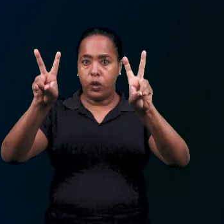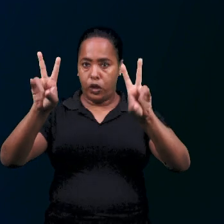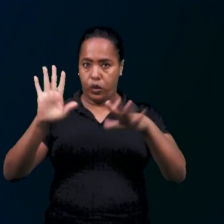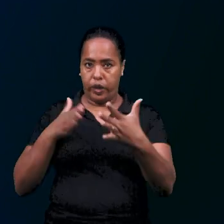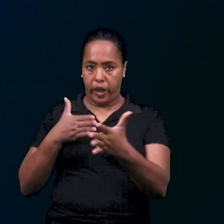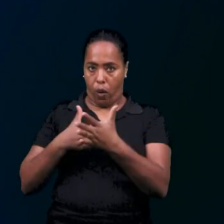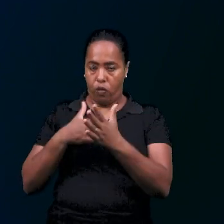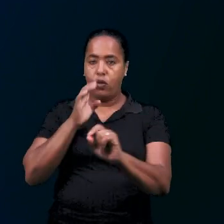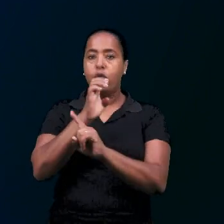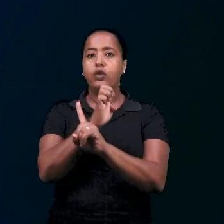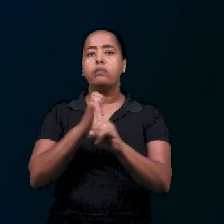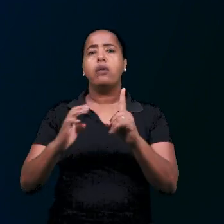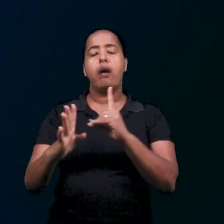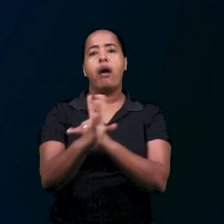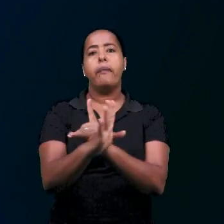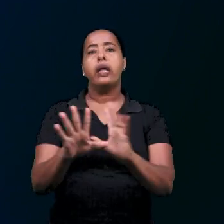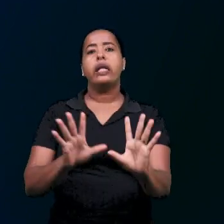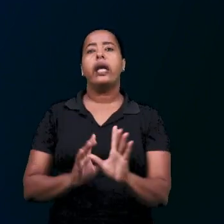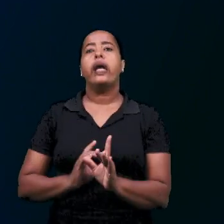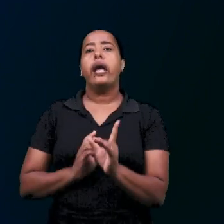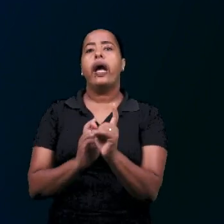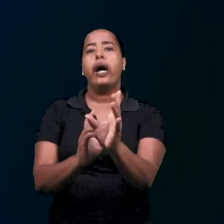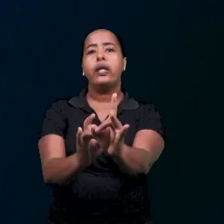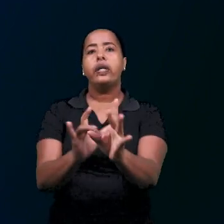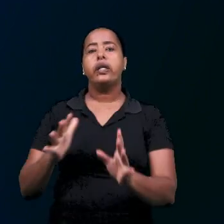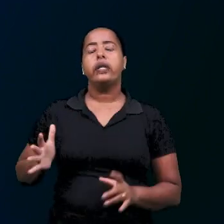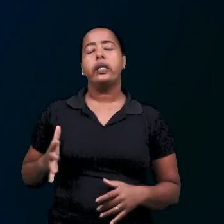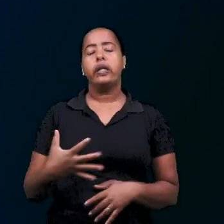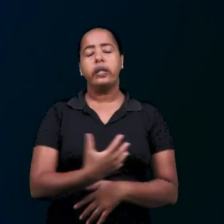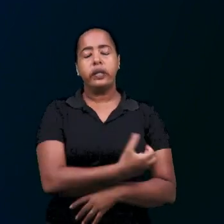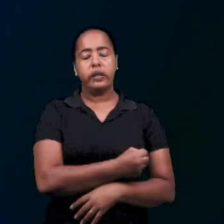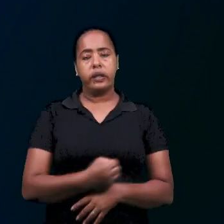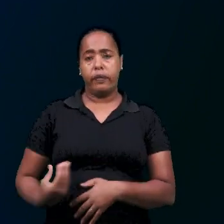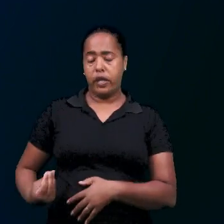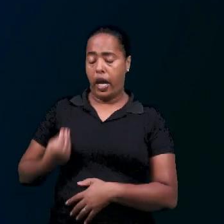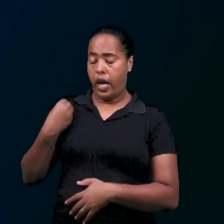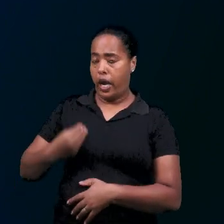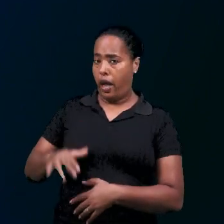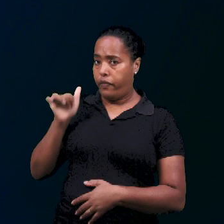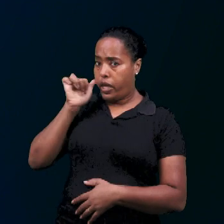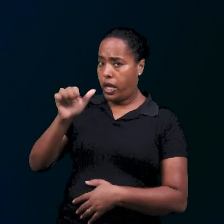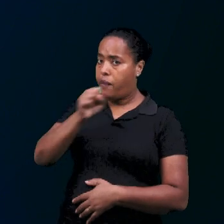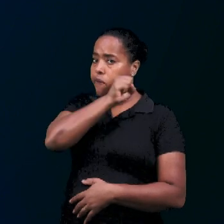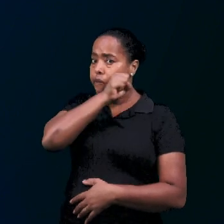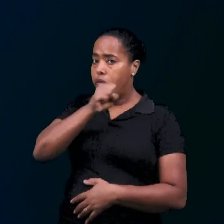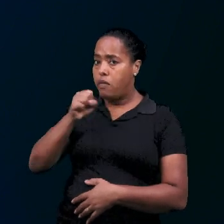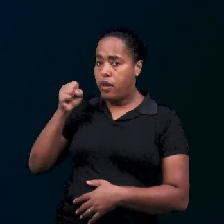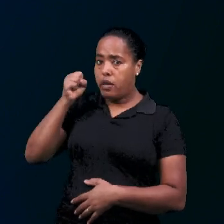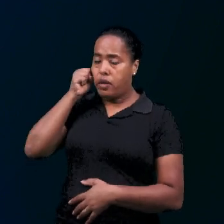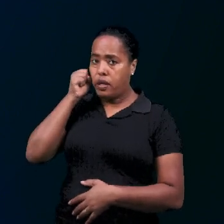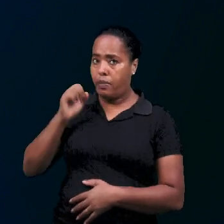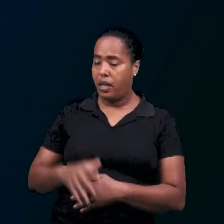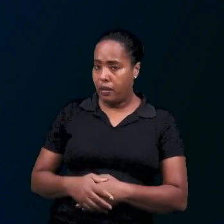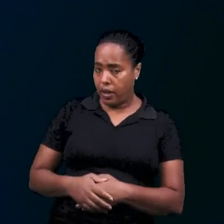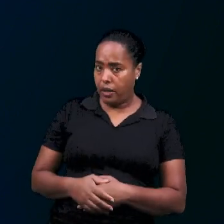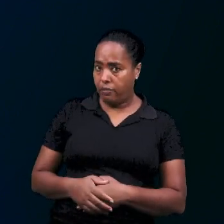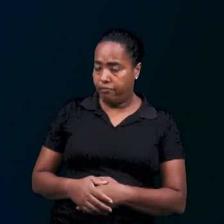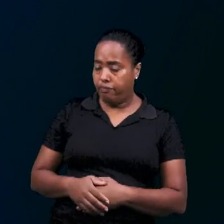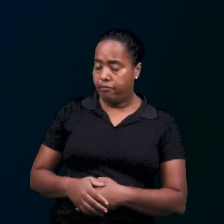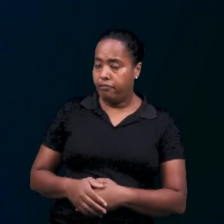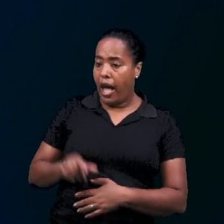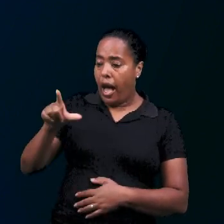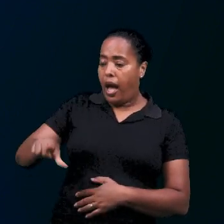Parmi les 4 passages qui ont été des sujets de l'école biblique dominicale, la doctrine de salut dans la vie de la femme